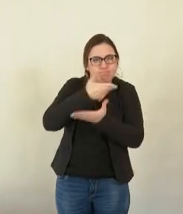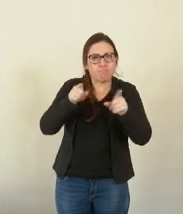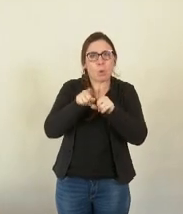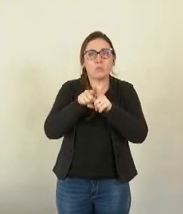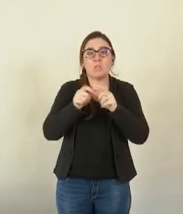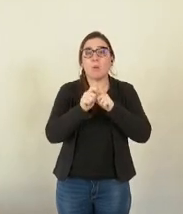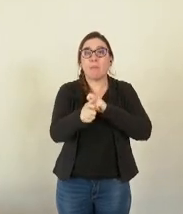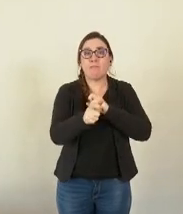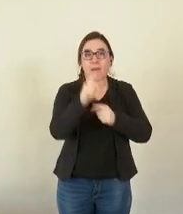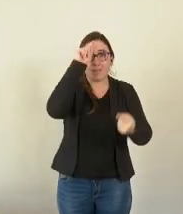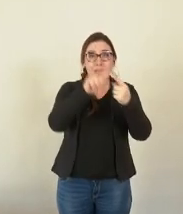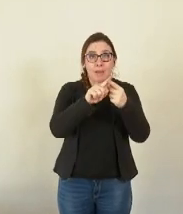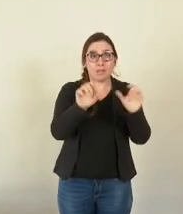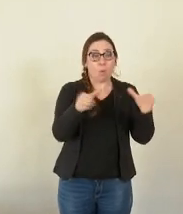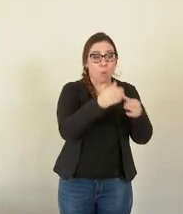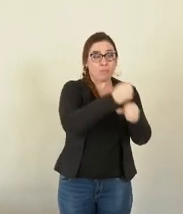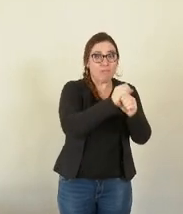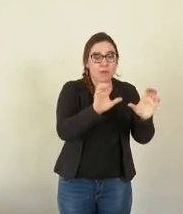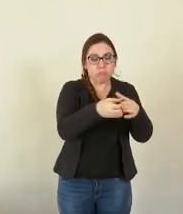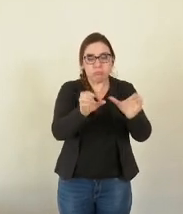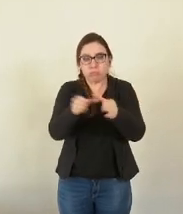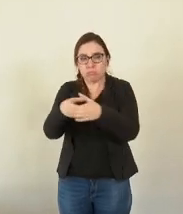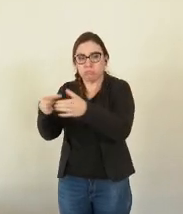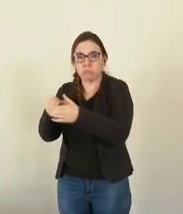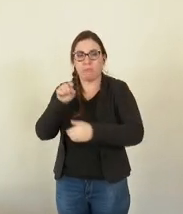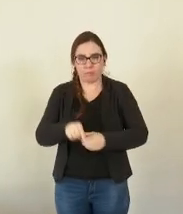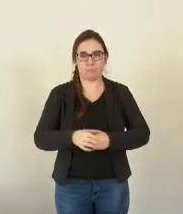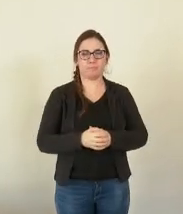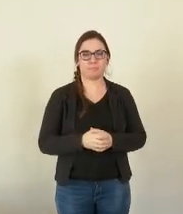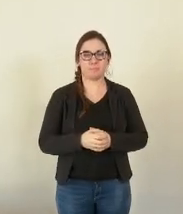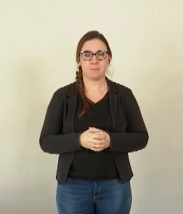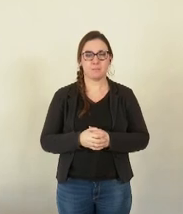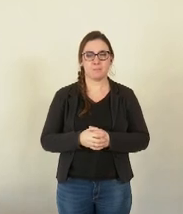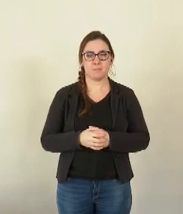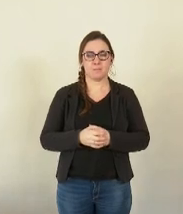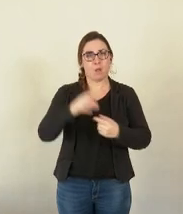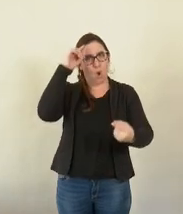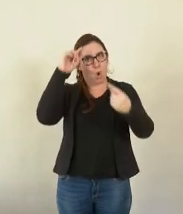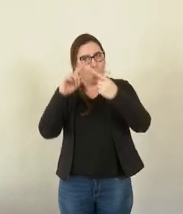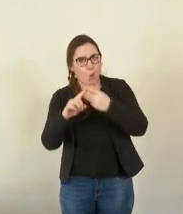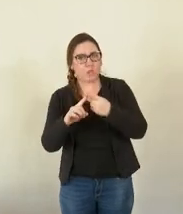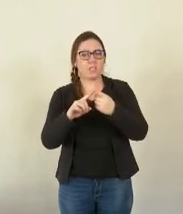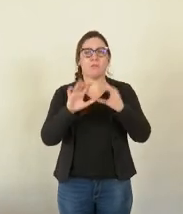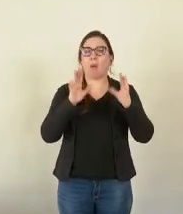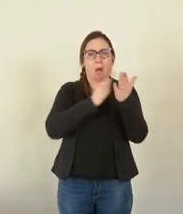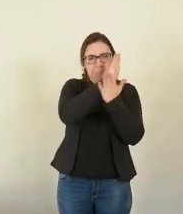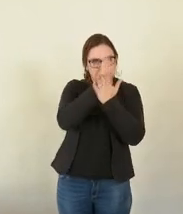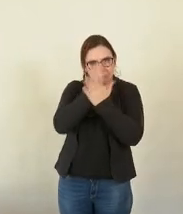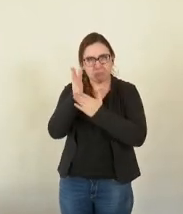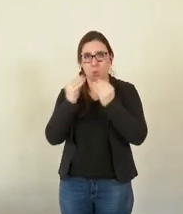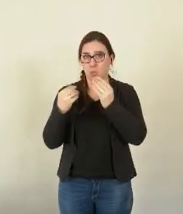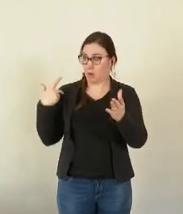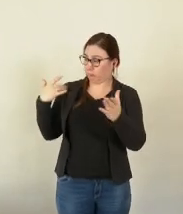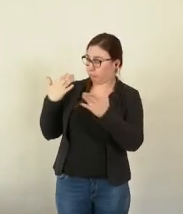travail thématiques quelles que soient les intentions il convenait d'opérer une analyse comparer des initiatives déjà